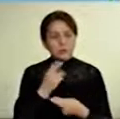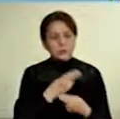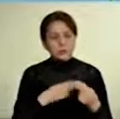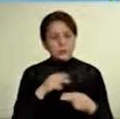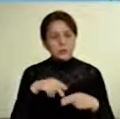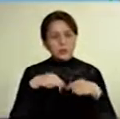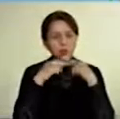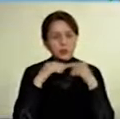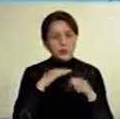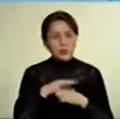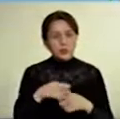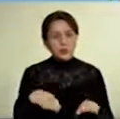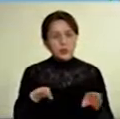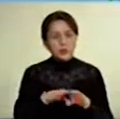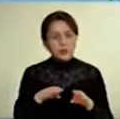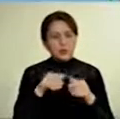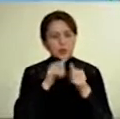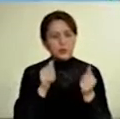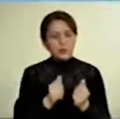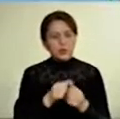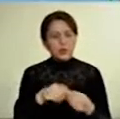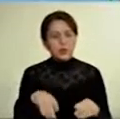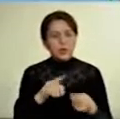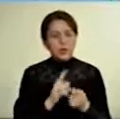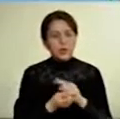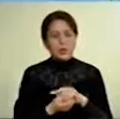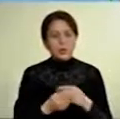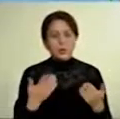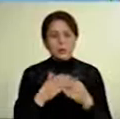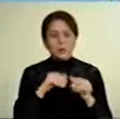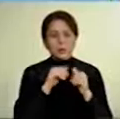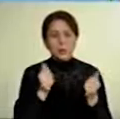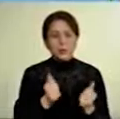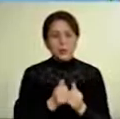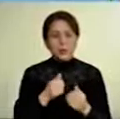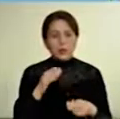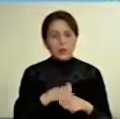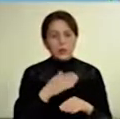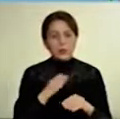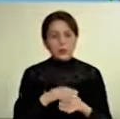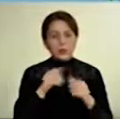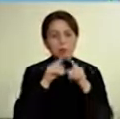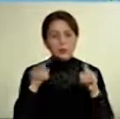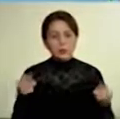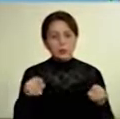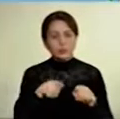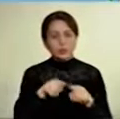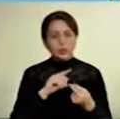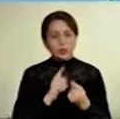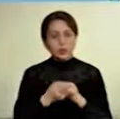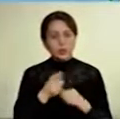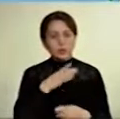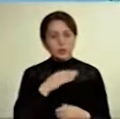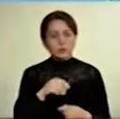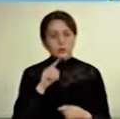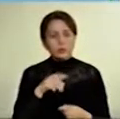diqqat qiling, teng shakllarga aylandi. Ya'ni qanday shakllar? Barakalla, uchburchaklarga aylandi.